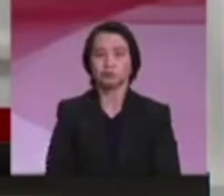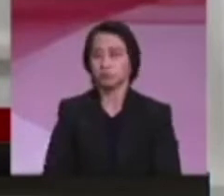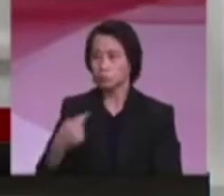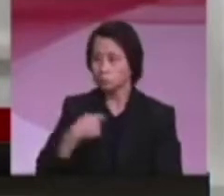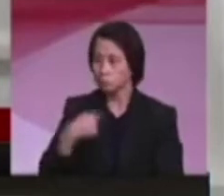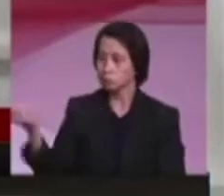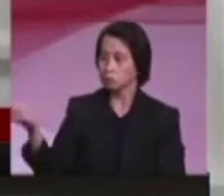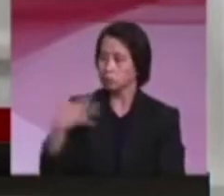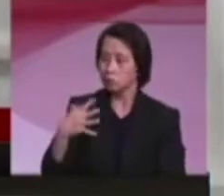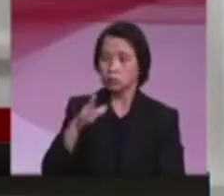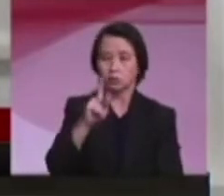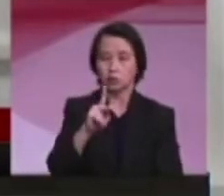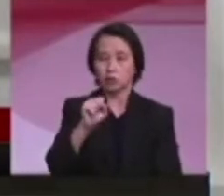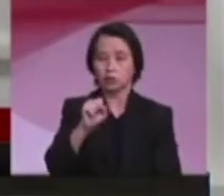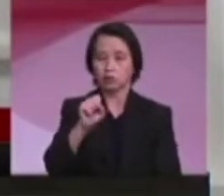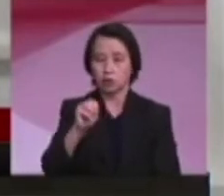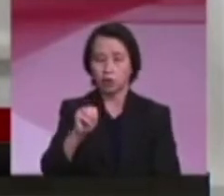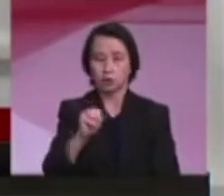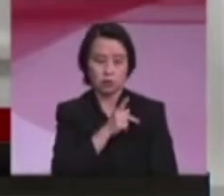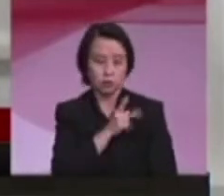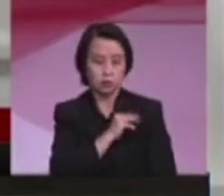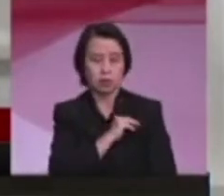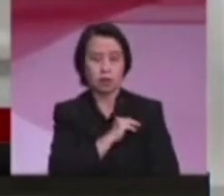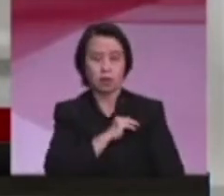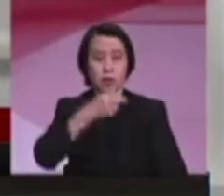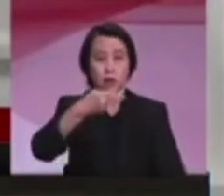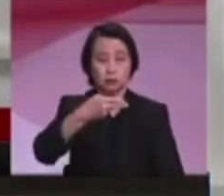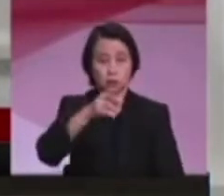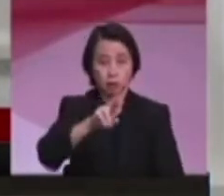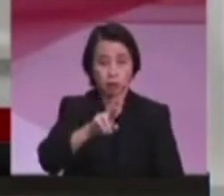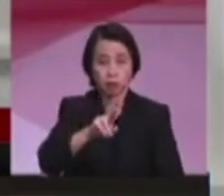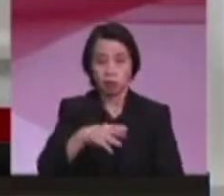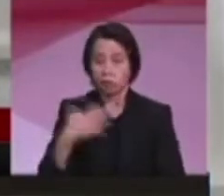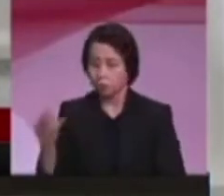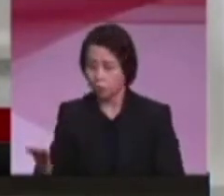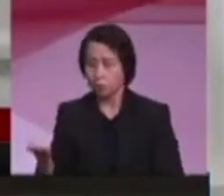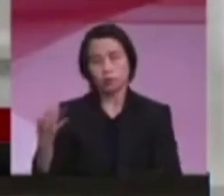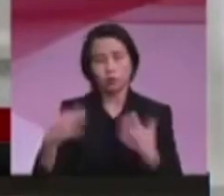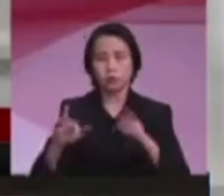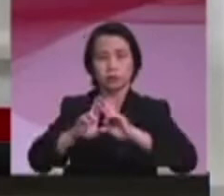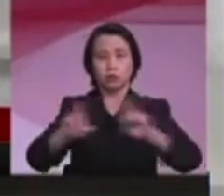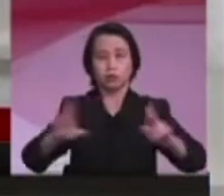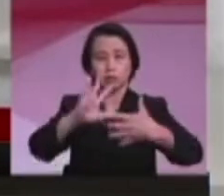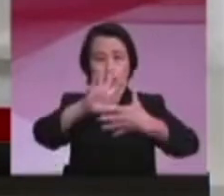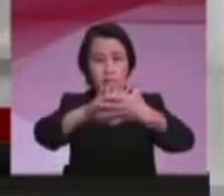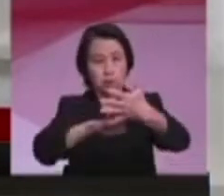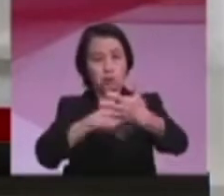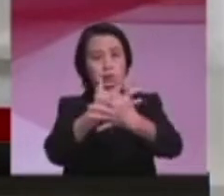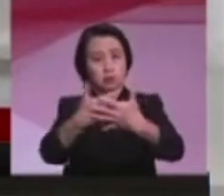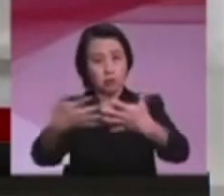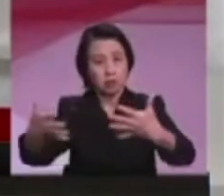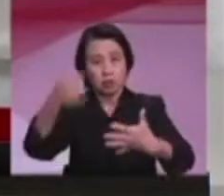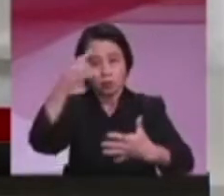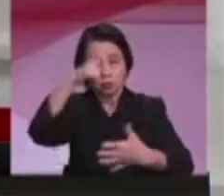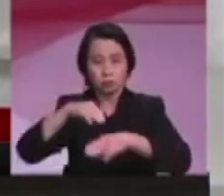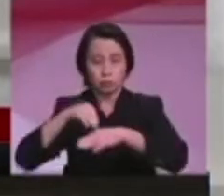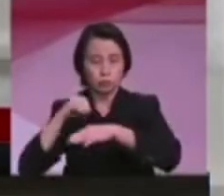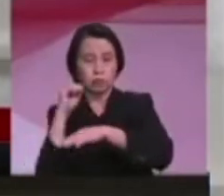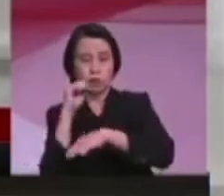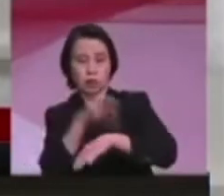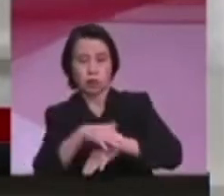oleh KSM, Kementerian Sumber Manusia, mereka telah menyediakan jadual untuk menghantar